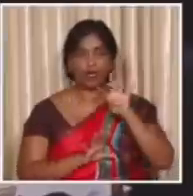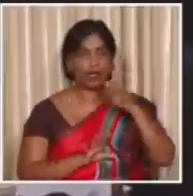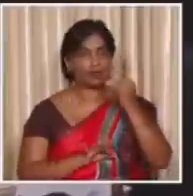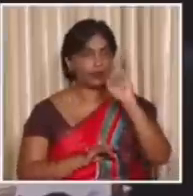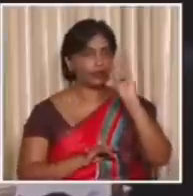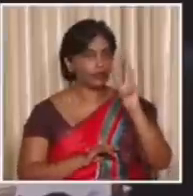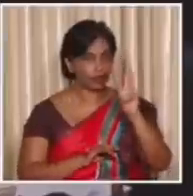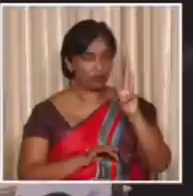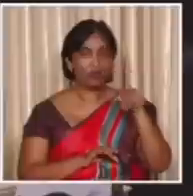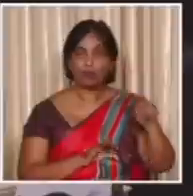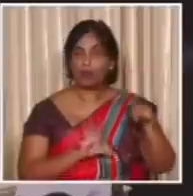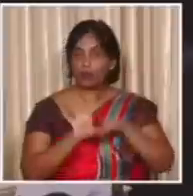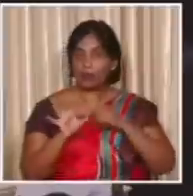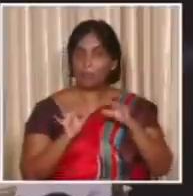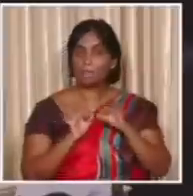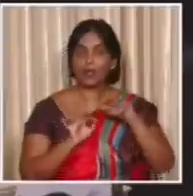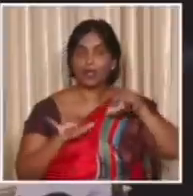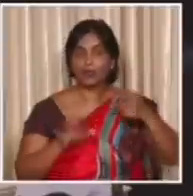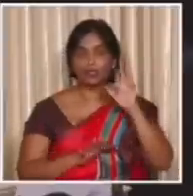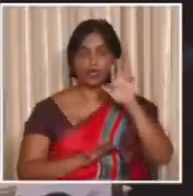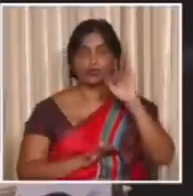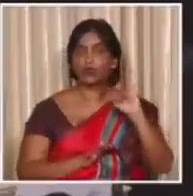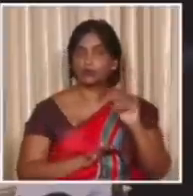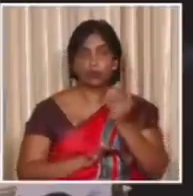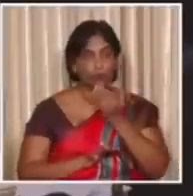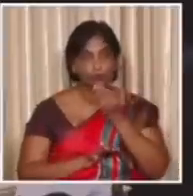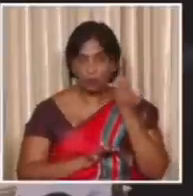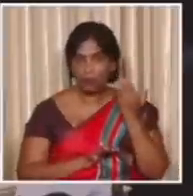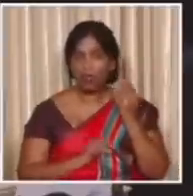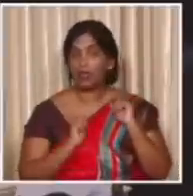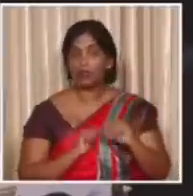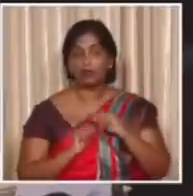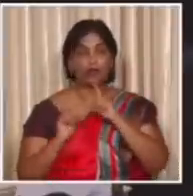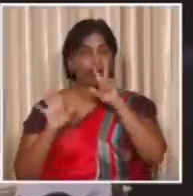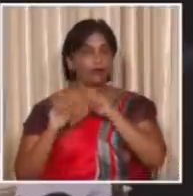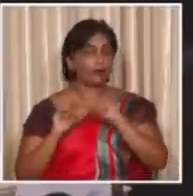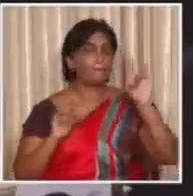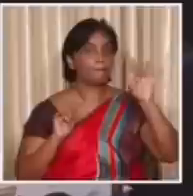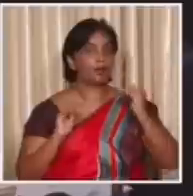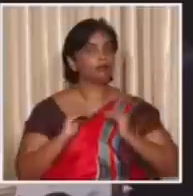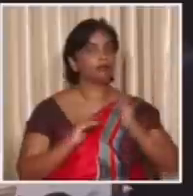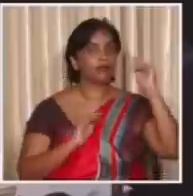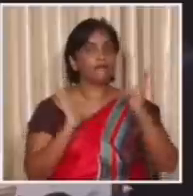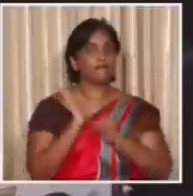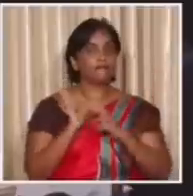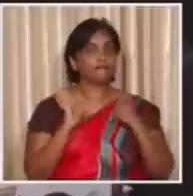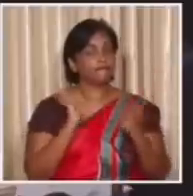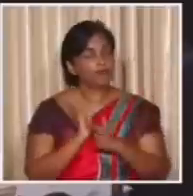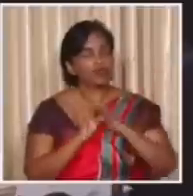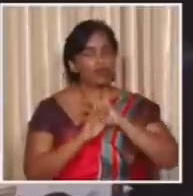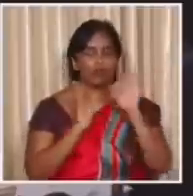63යි මේ අවුරුද්දේ බිලියන 796යි වෙන්න පුළුවන් ඇයි 8 ඉඳන් 15 දක්වා වැඩි කරා වැට් වදින්න නැති තැන් වලට